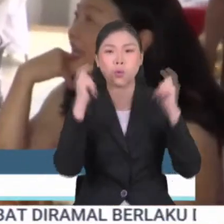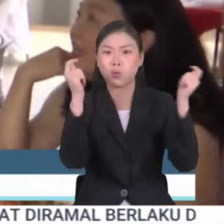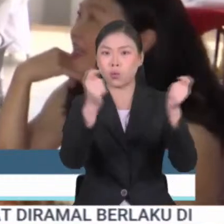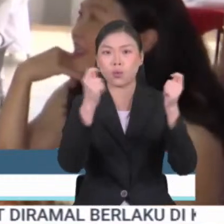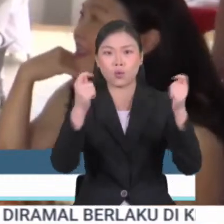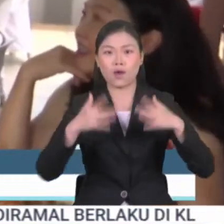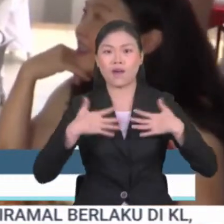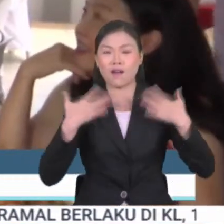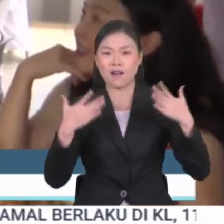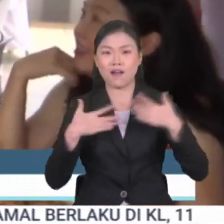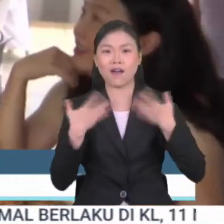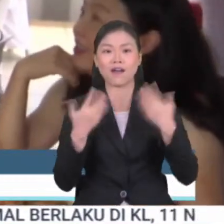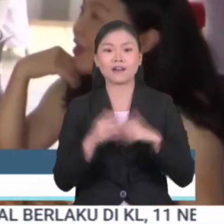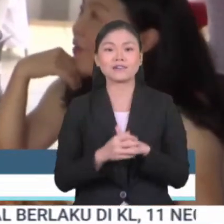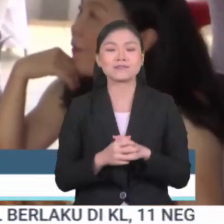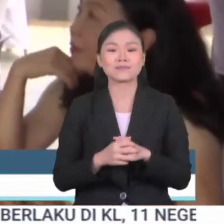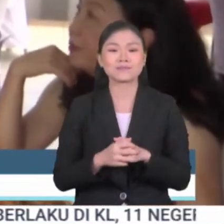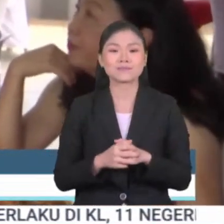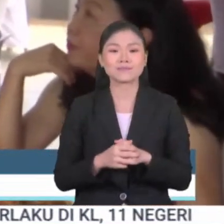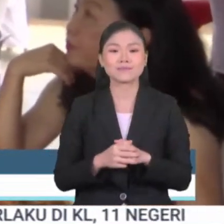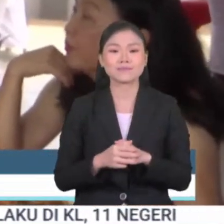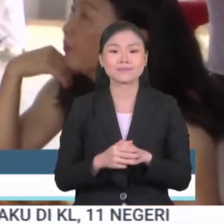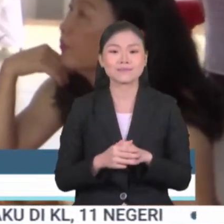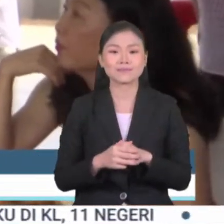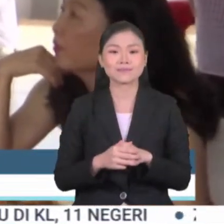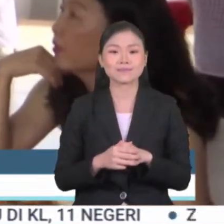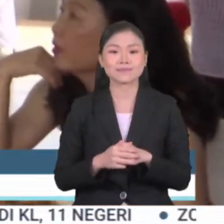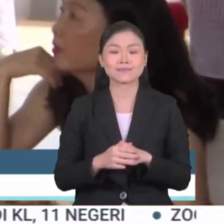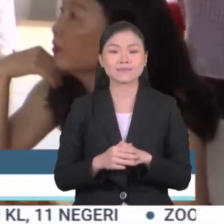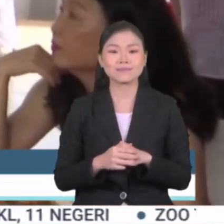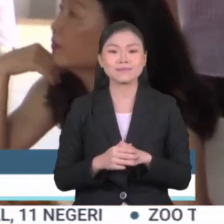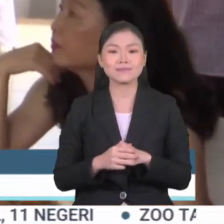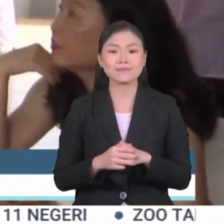dapat sama-sama memeriahkan perayaan itu.